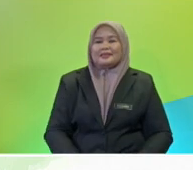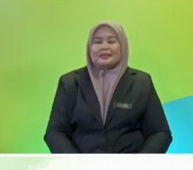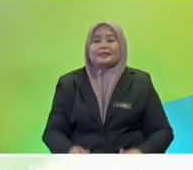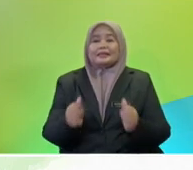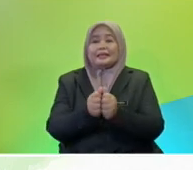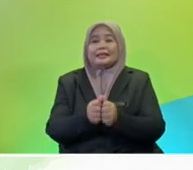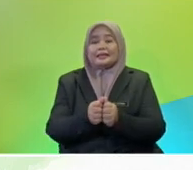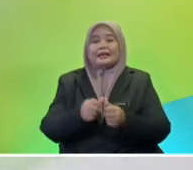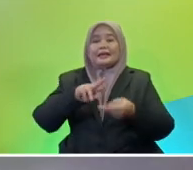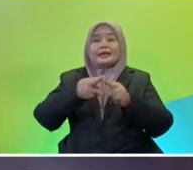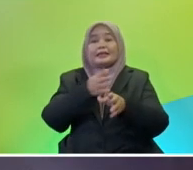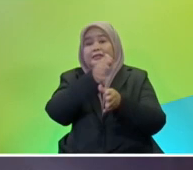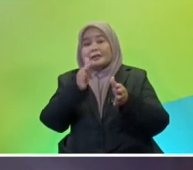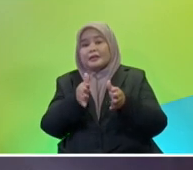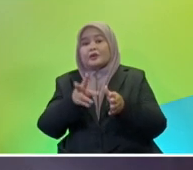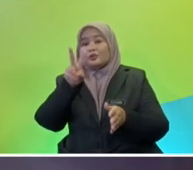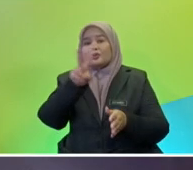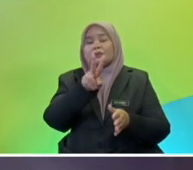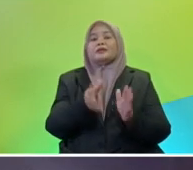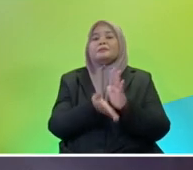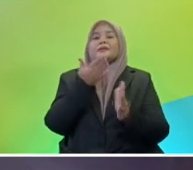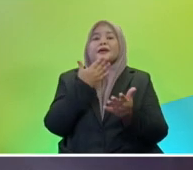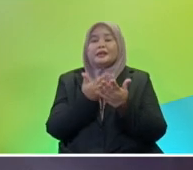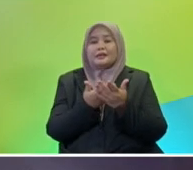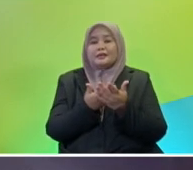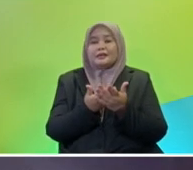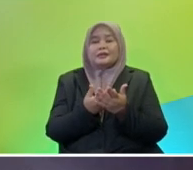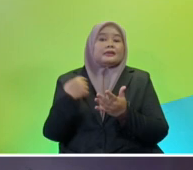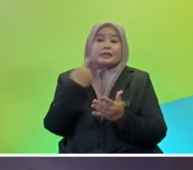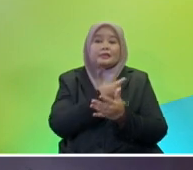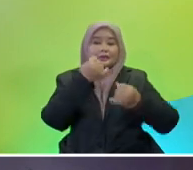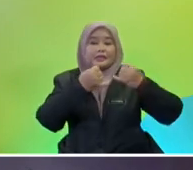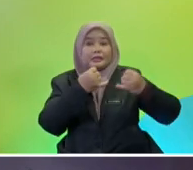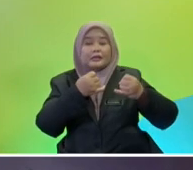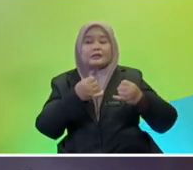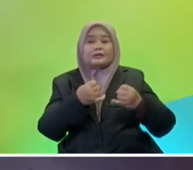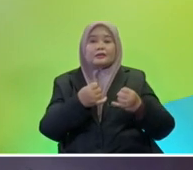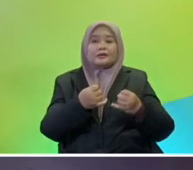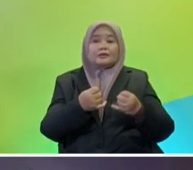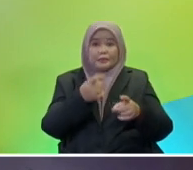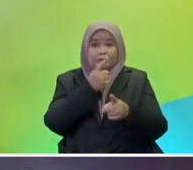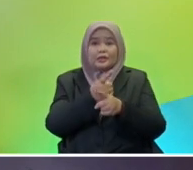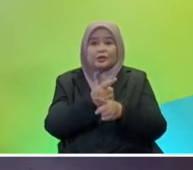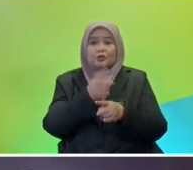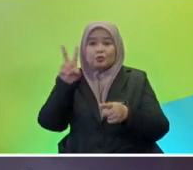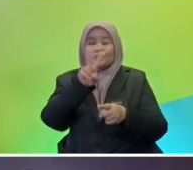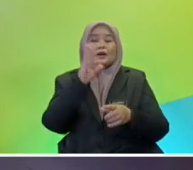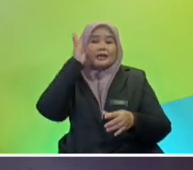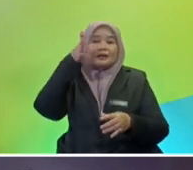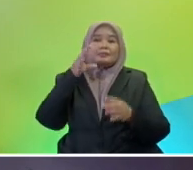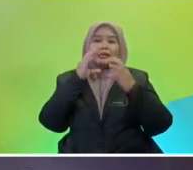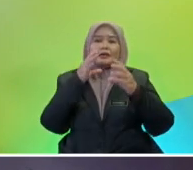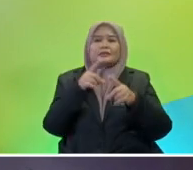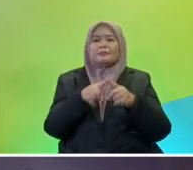dengarkan sebelah kadang-kadang berdua pun lebih baik sebab kita interaksi itu memang kungfu Memang betul akan bercakap